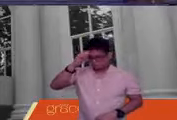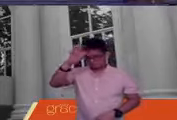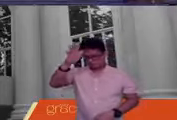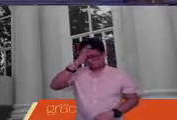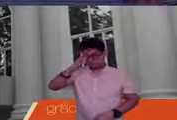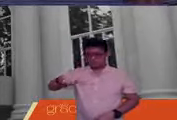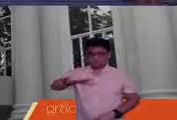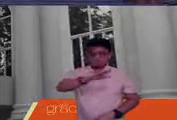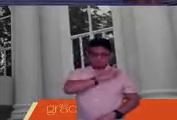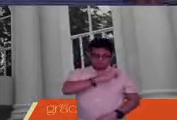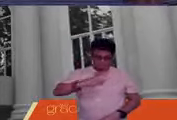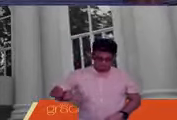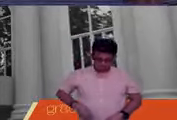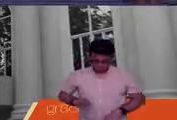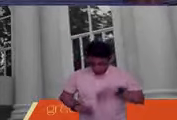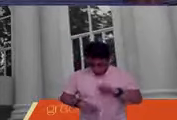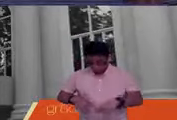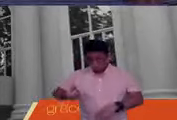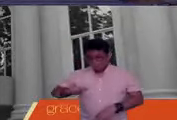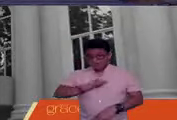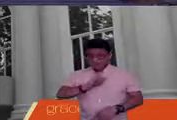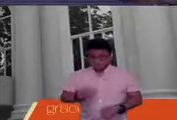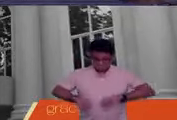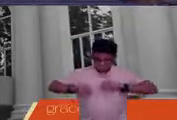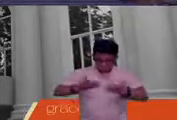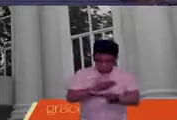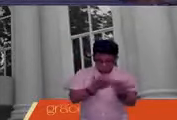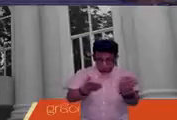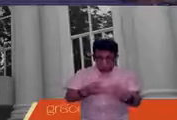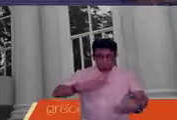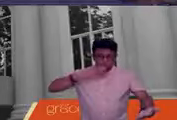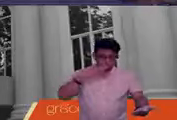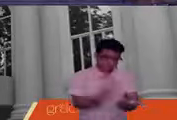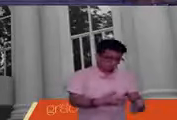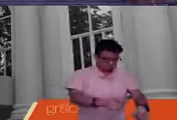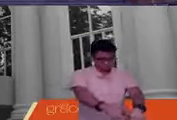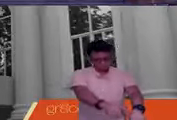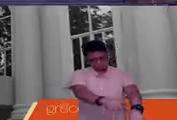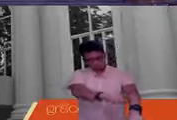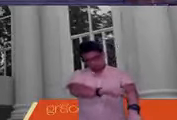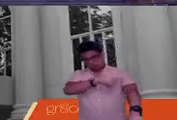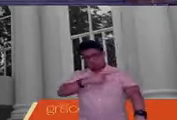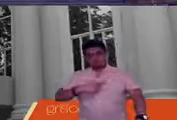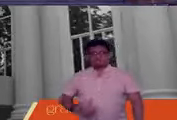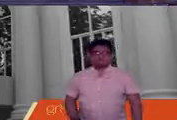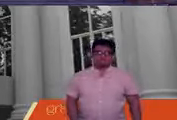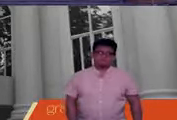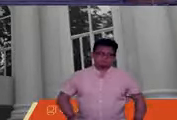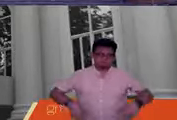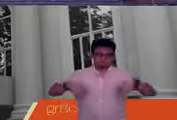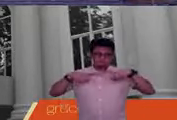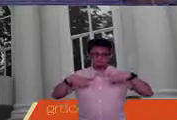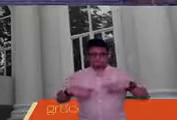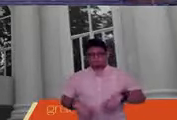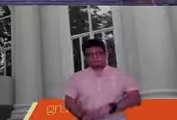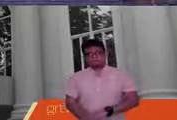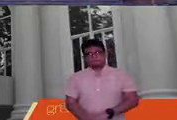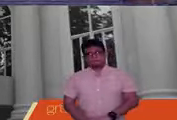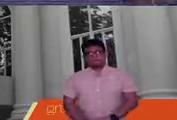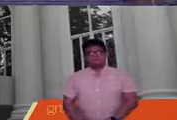lengthen thy days. Mga kaigsoonan, nindot ang gisulti sa Ginoo nga to kang Solomon. O